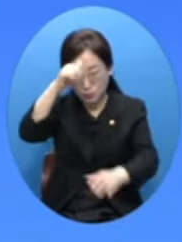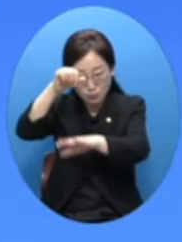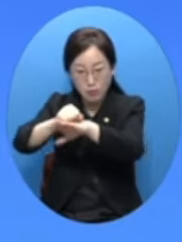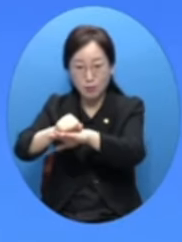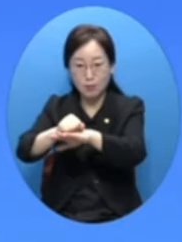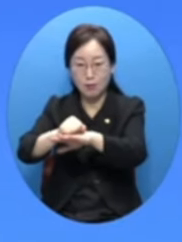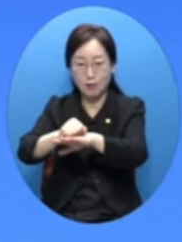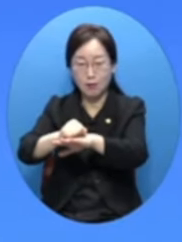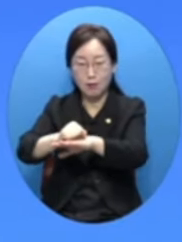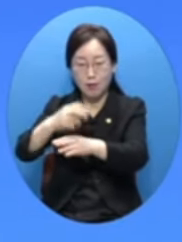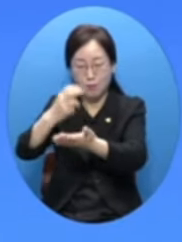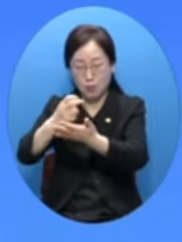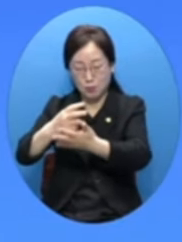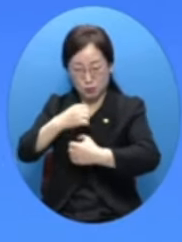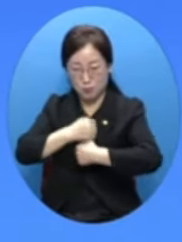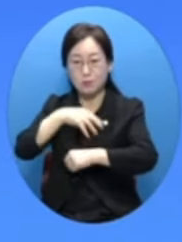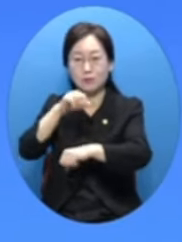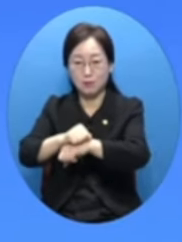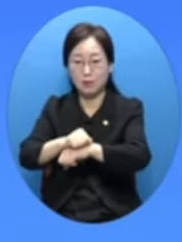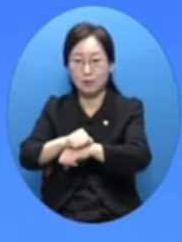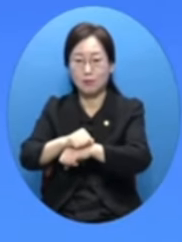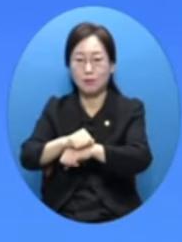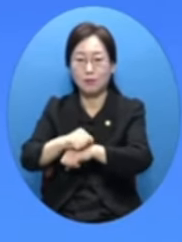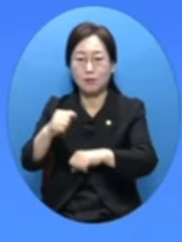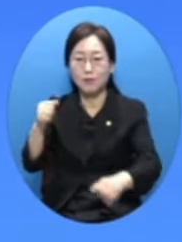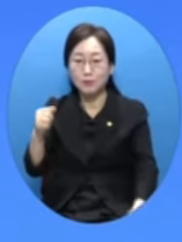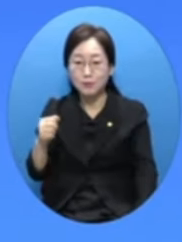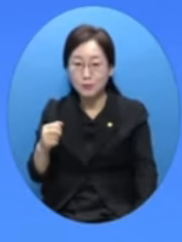수준에서 살아가고 있고